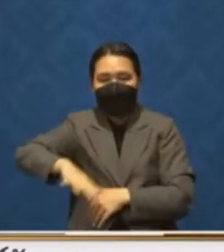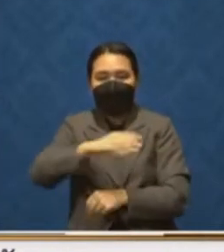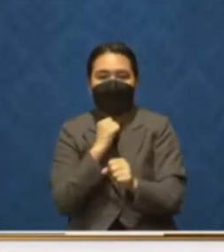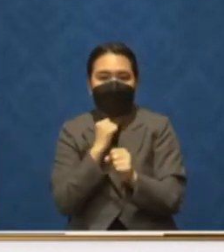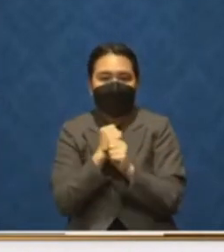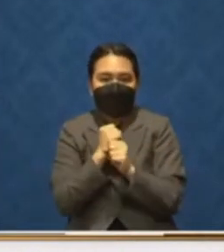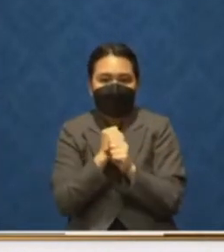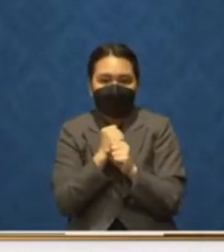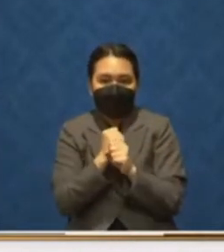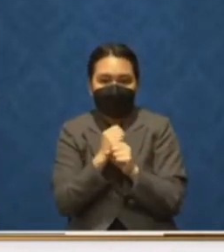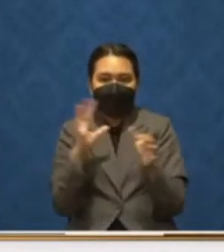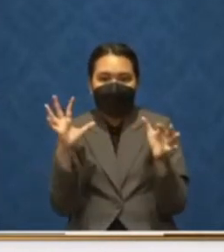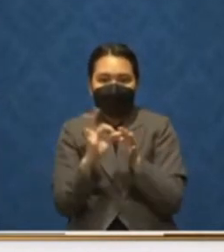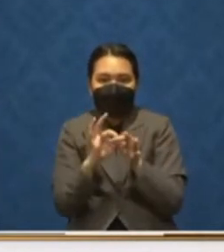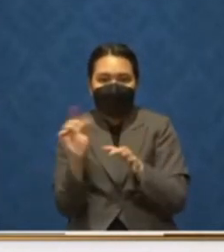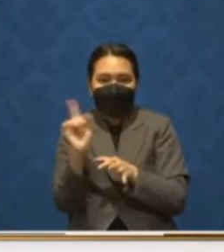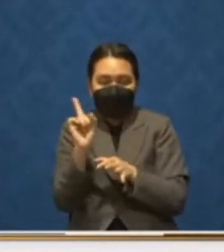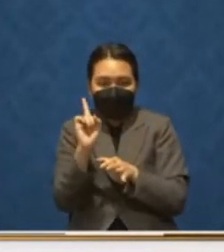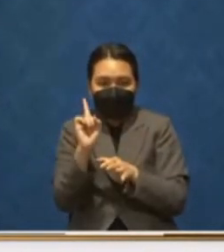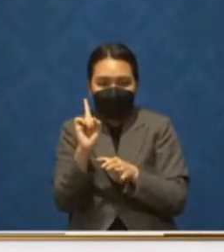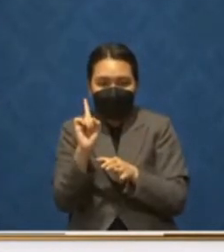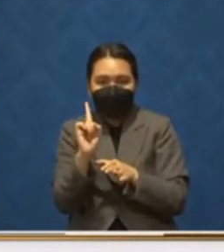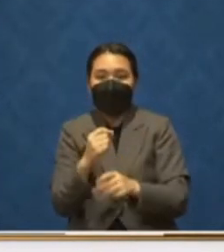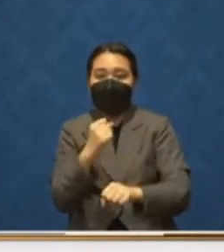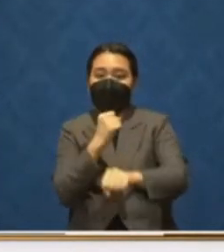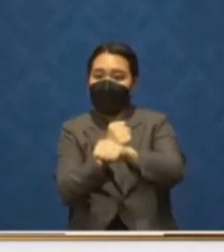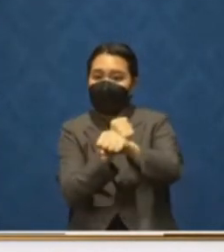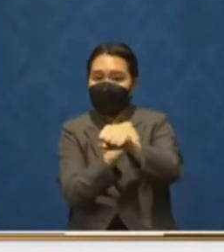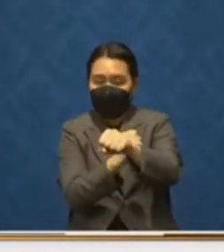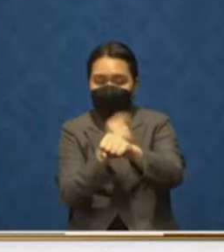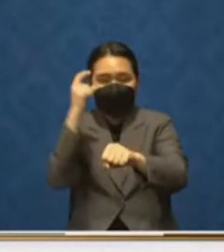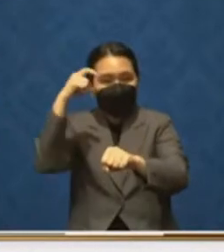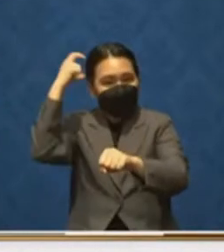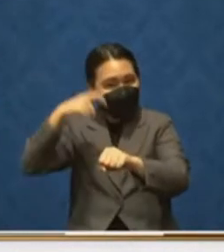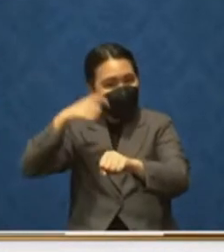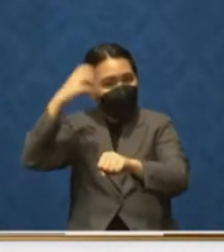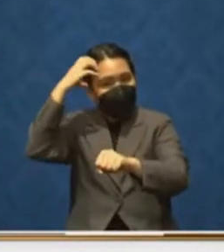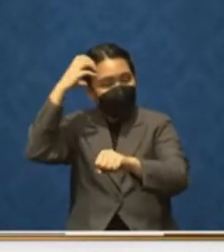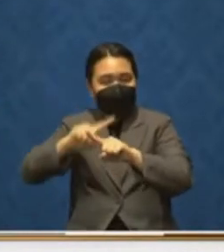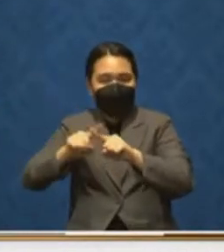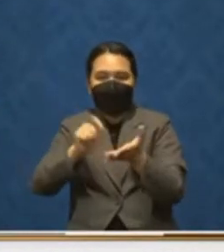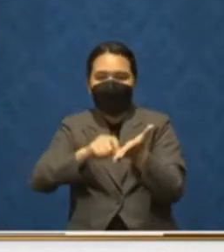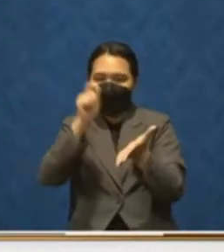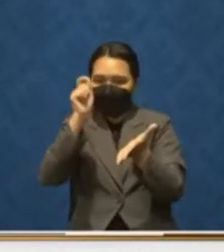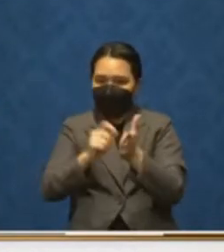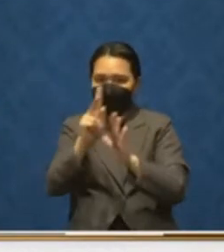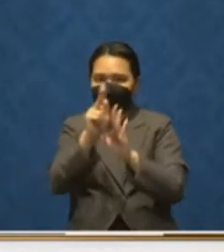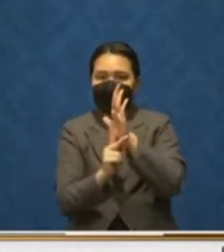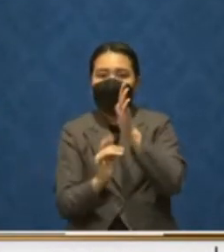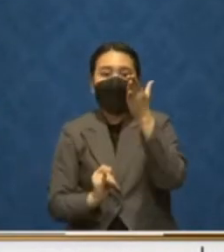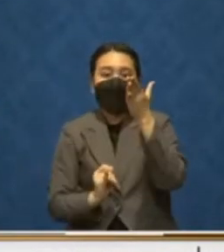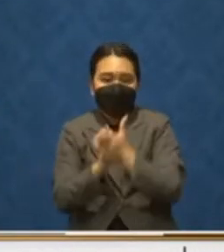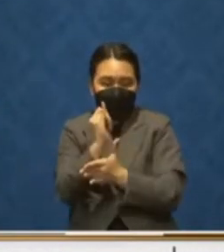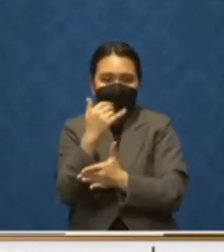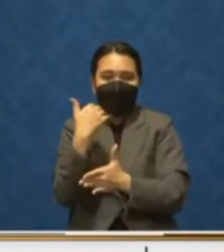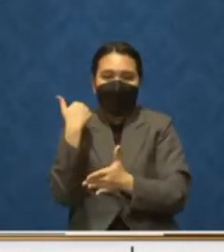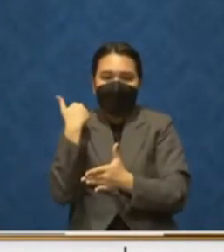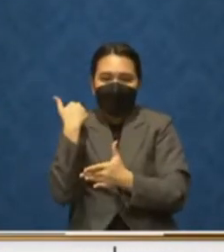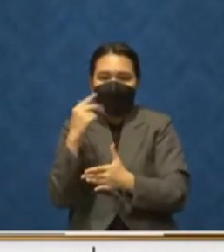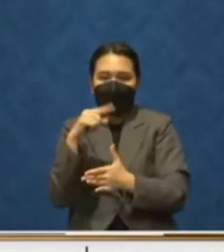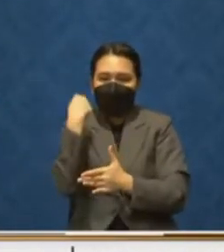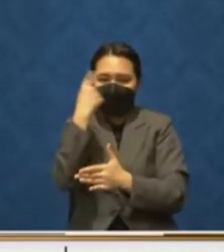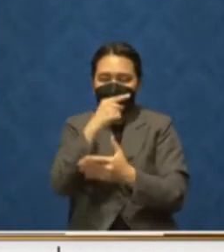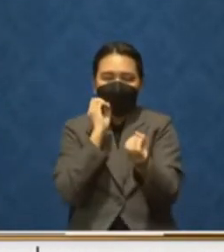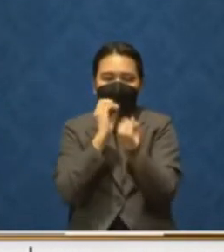ด้วยกรรมการนะครับการจดทะเบียนแรงทะเบียนการต่างด้าวตั้งศูนย์ภาษางานแรงงานประมงใน 7จังหวัดนำร่องช่วยเหลือคุ้มครองผู้เสียหายและ